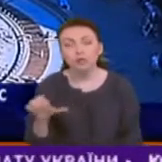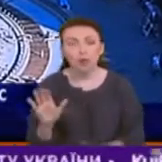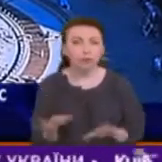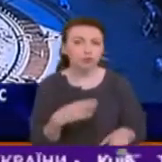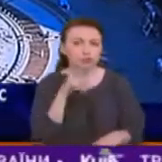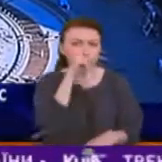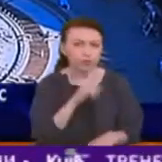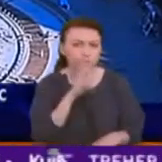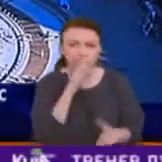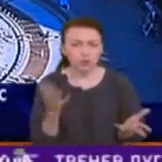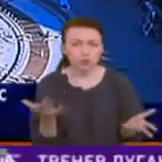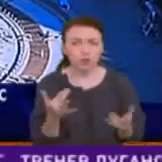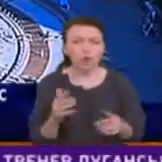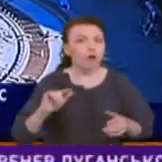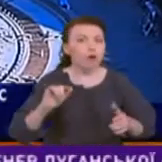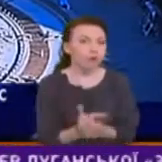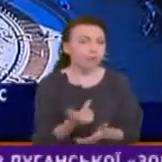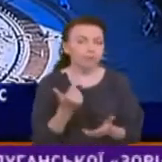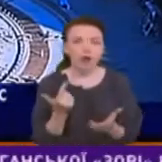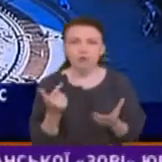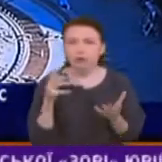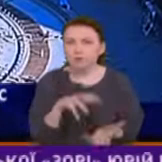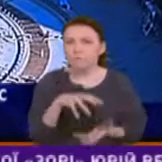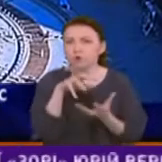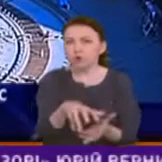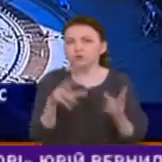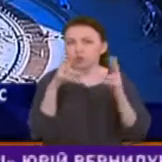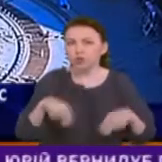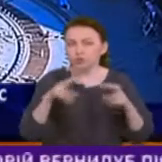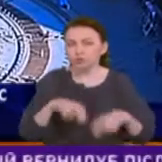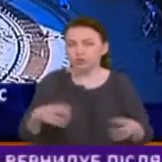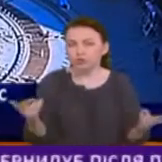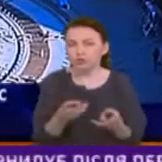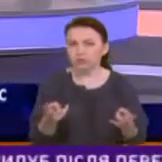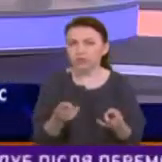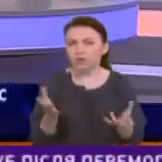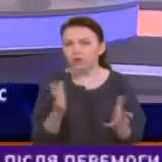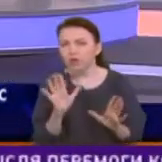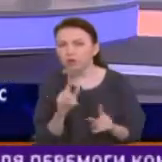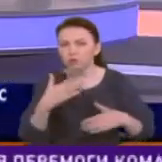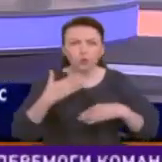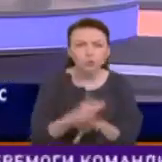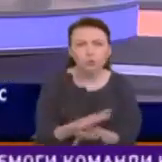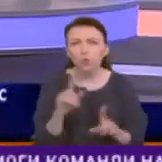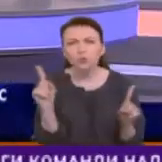пару місяців, вже чергова порція необхідної розмови, вже тренд,